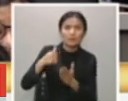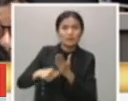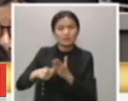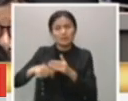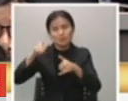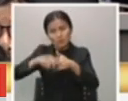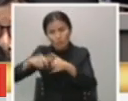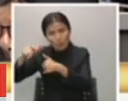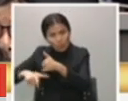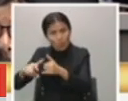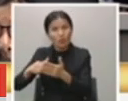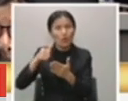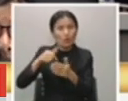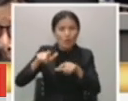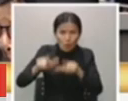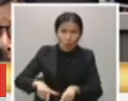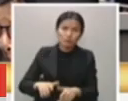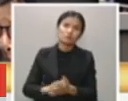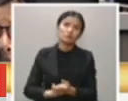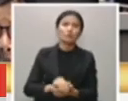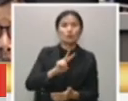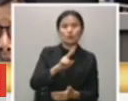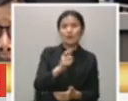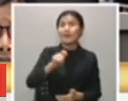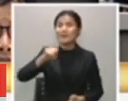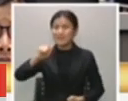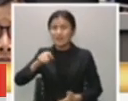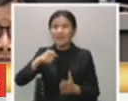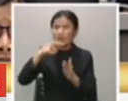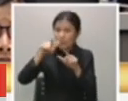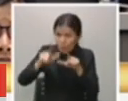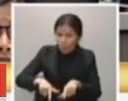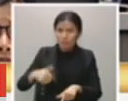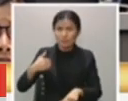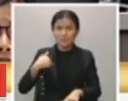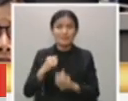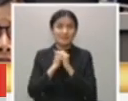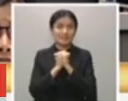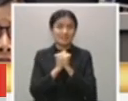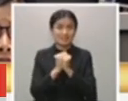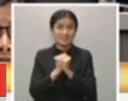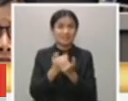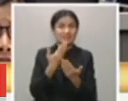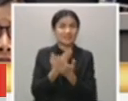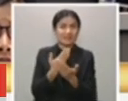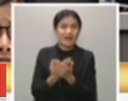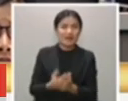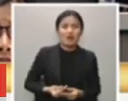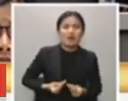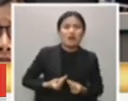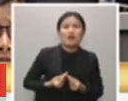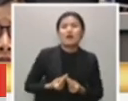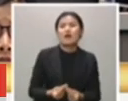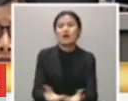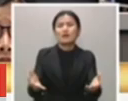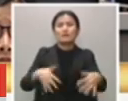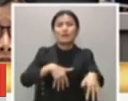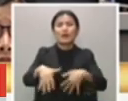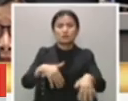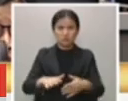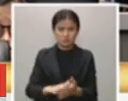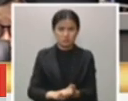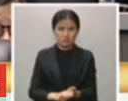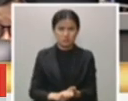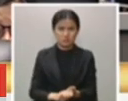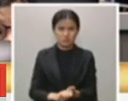าลดแวดจีนเนี่ยเขาปล่อยเงินคืนให้กับประชาชนเป็นผู้กระตุ้นเศรษฐกิจเขายอมแม้กระทั่งลด